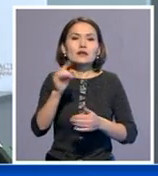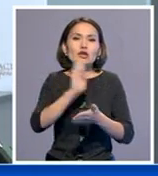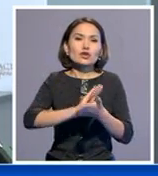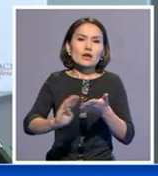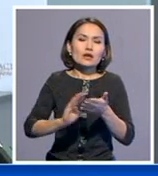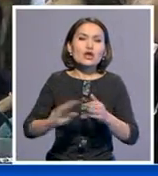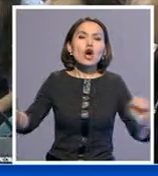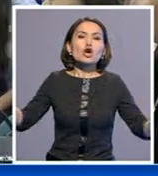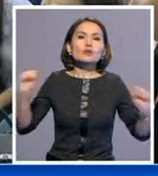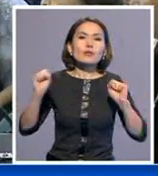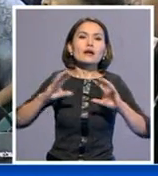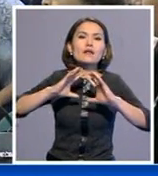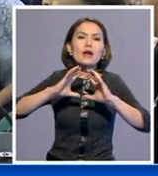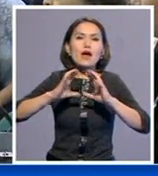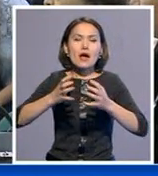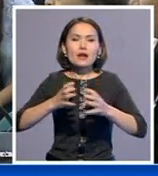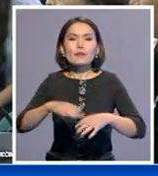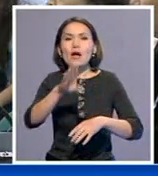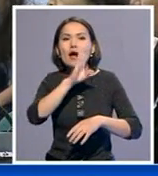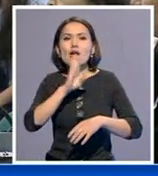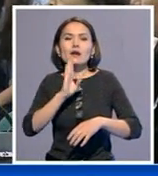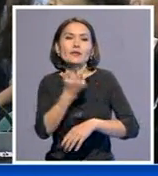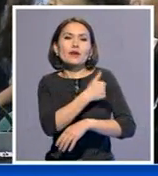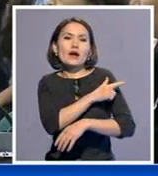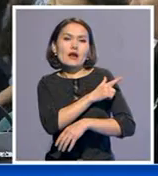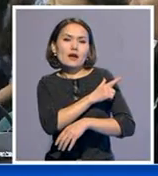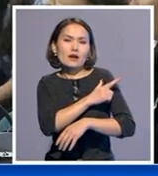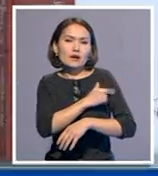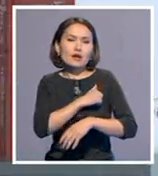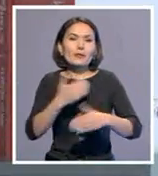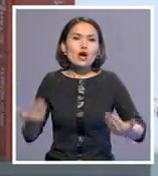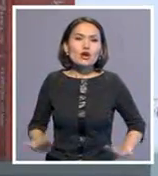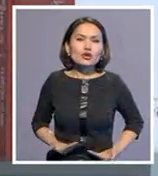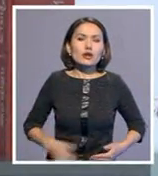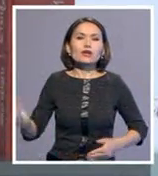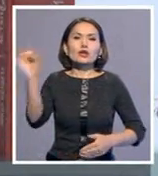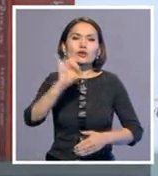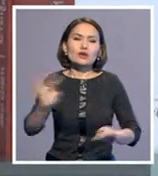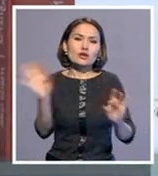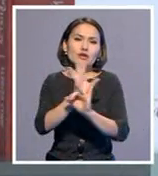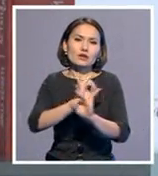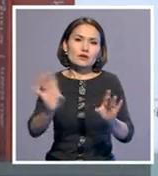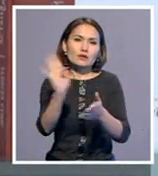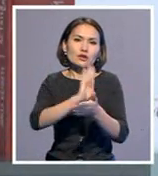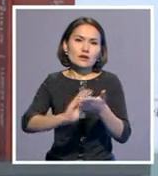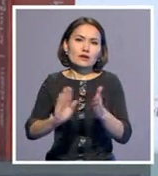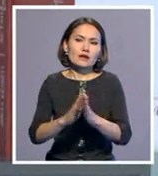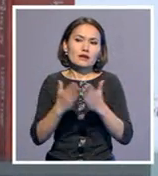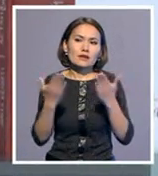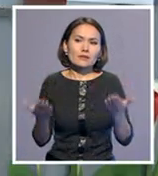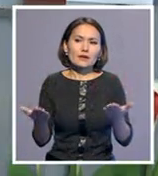өнер әлемінде, сондай-ақ медицина салаларында мансап құрған нәзік жандылардың өмірбаяндары мен жеткен жетістіктері баяндалған.